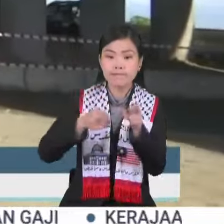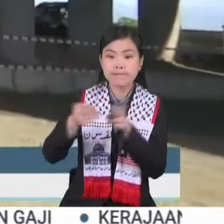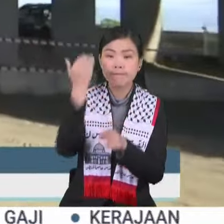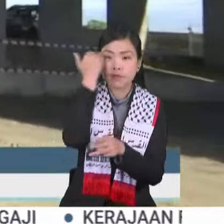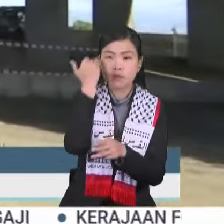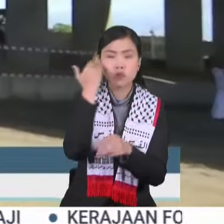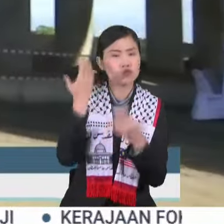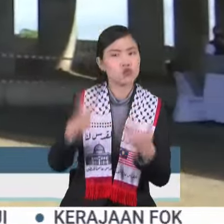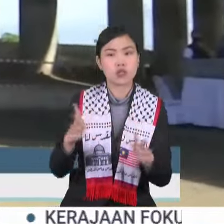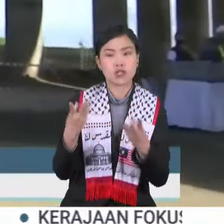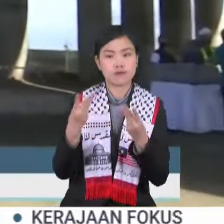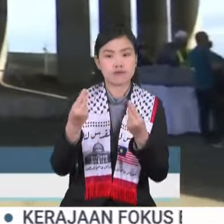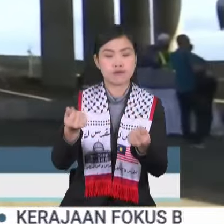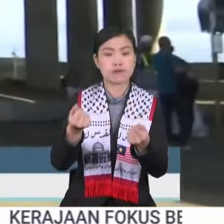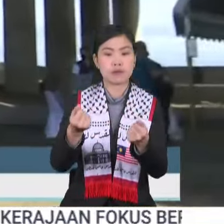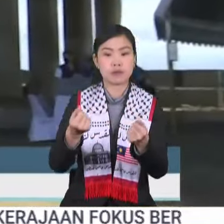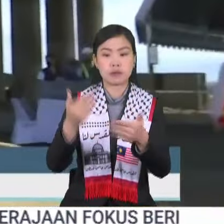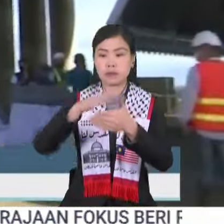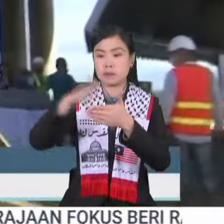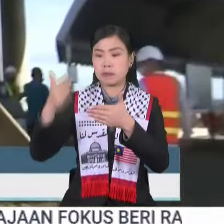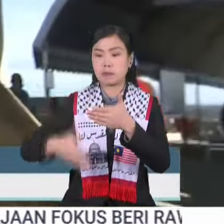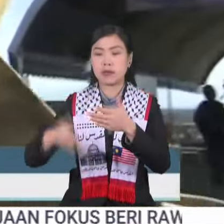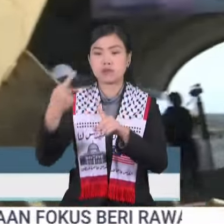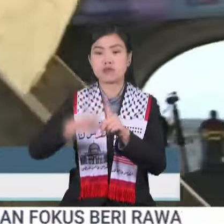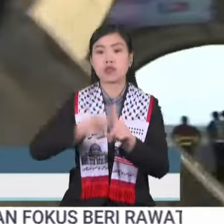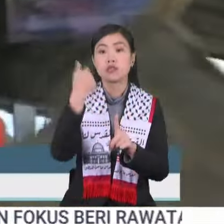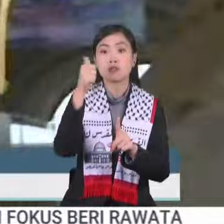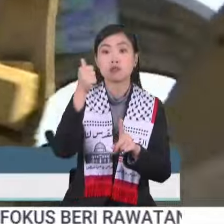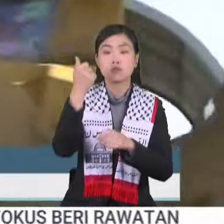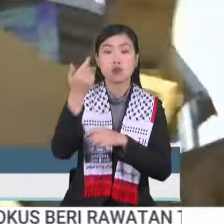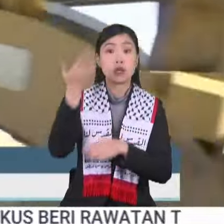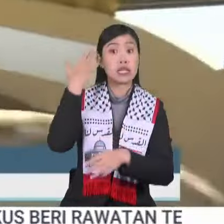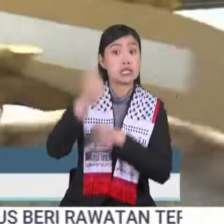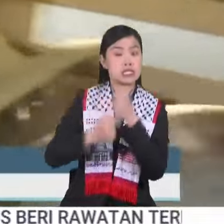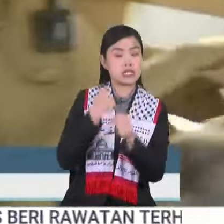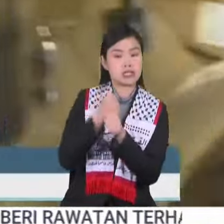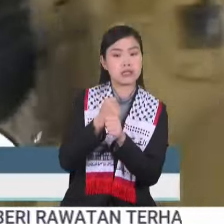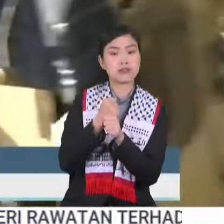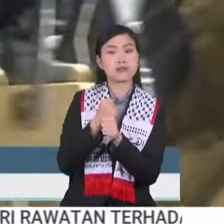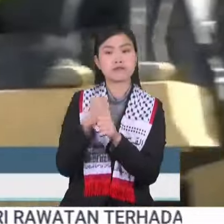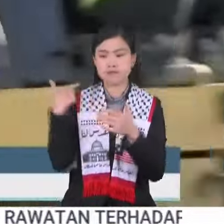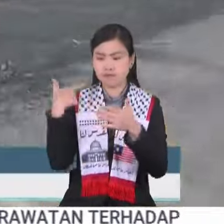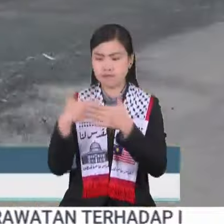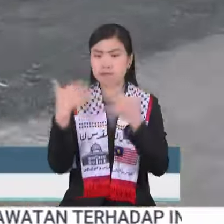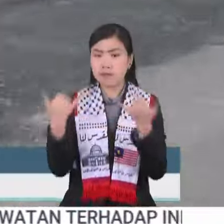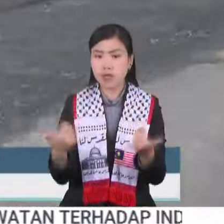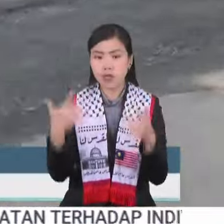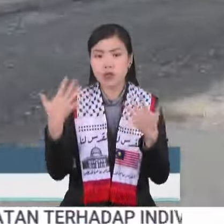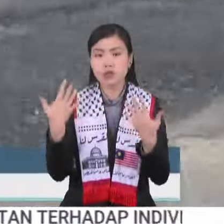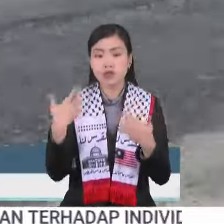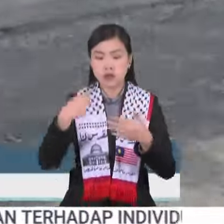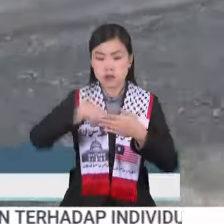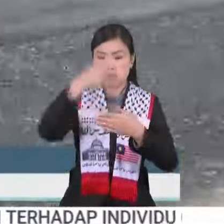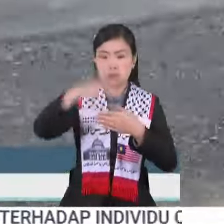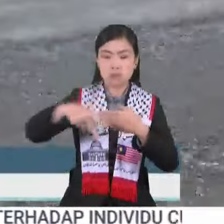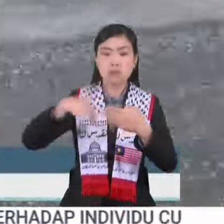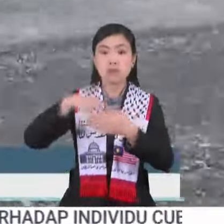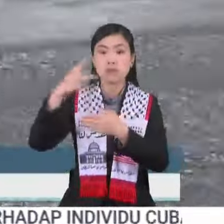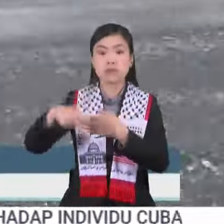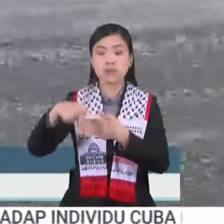disiapkan pada Penghujung Oktober 2023 setakat ini sebanyak empat pakej kerja iaitu